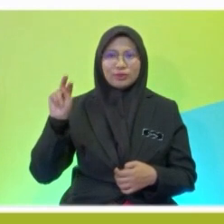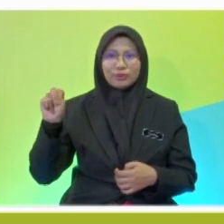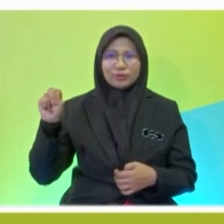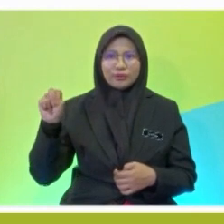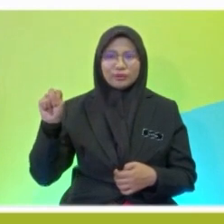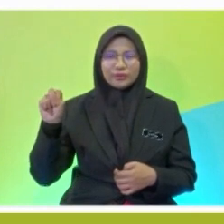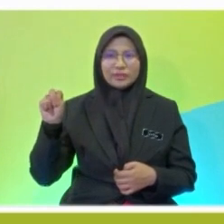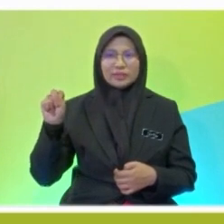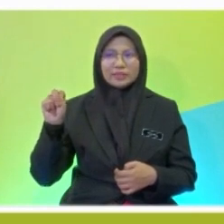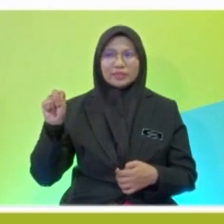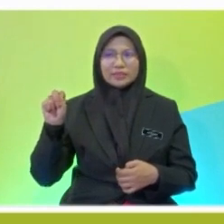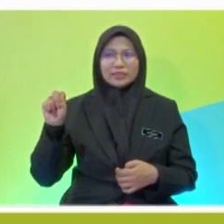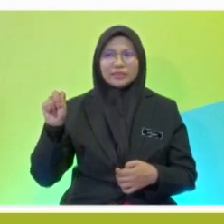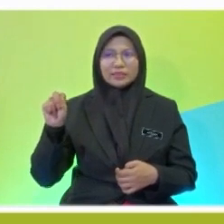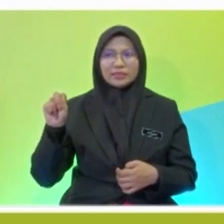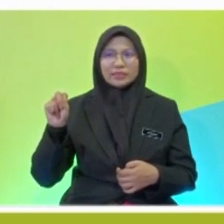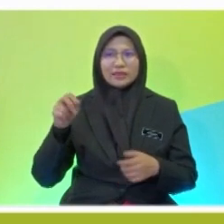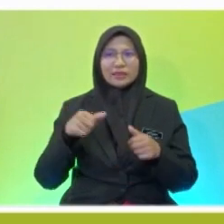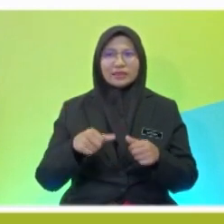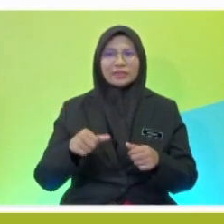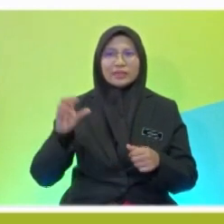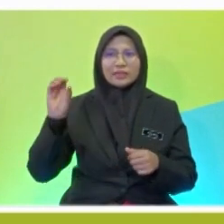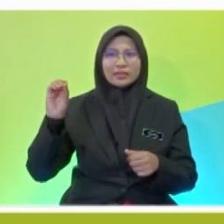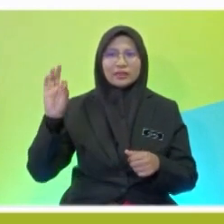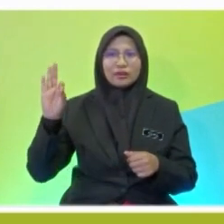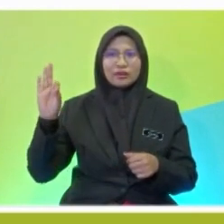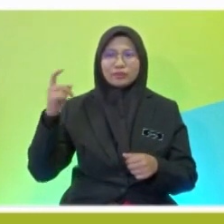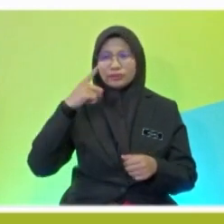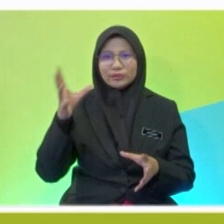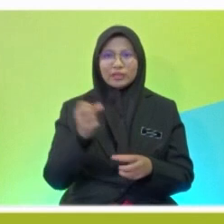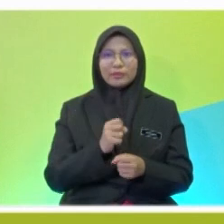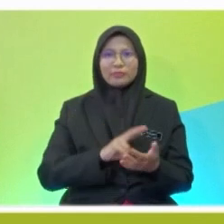off untuk mendapat bacaannya yang kelima